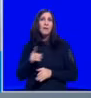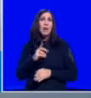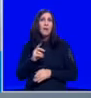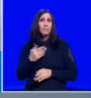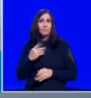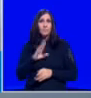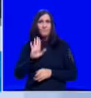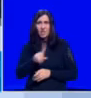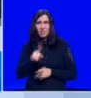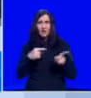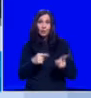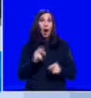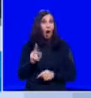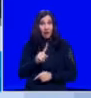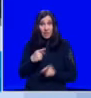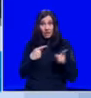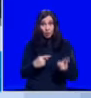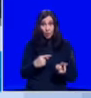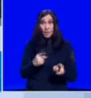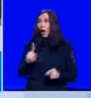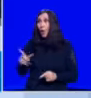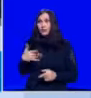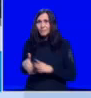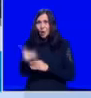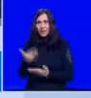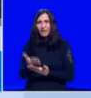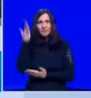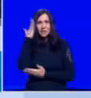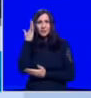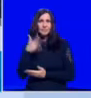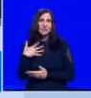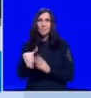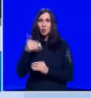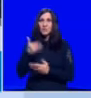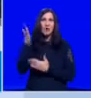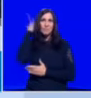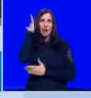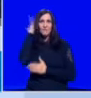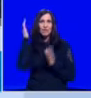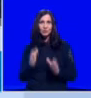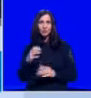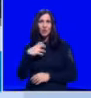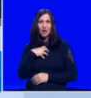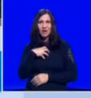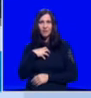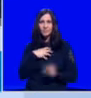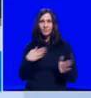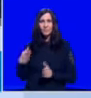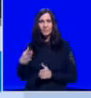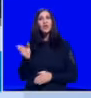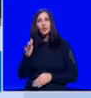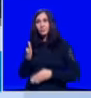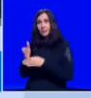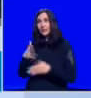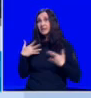чувам. На кого само искаме оставката в момента, госпожо Златарева? Искаме оставката на правителството на ГЕРБ. На Росен Желязков, ако те не са, ще подкрепите ли